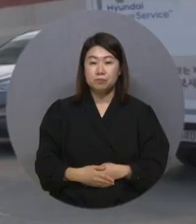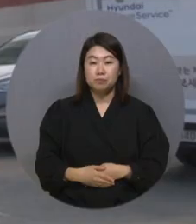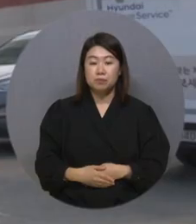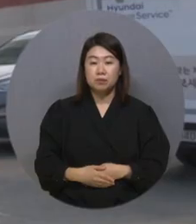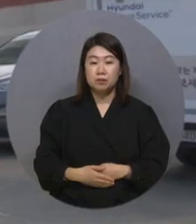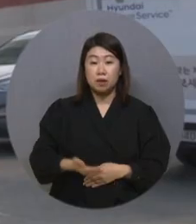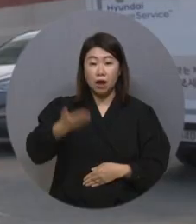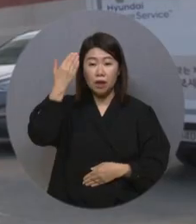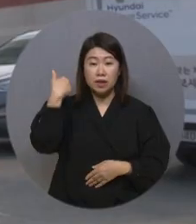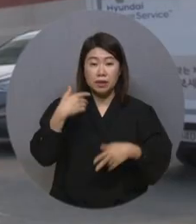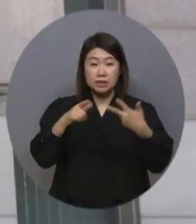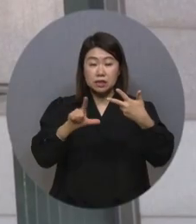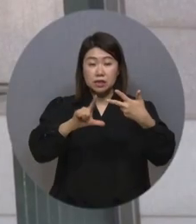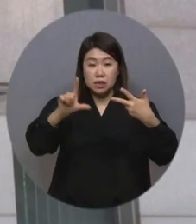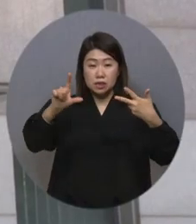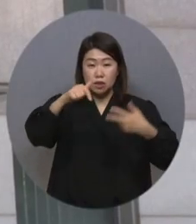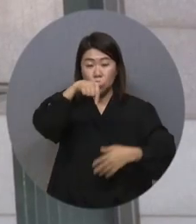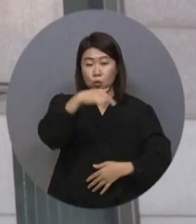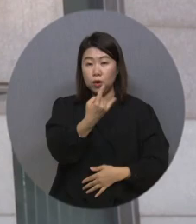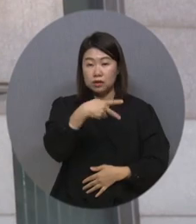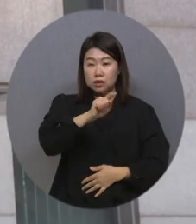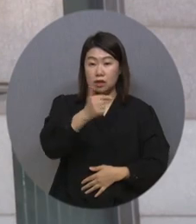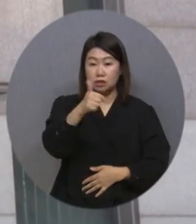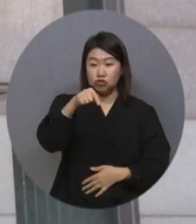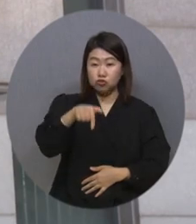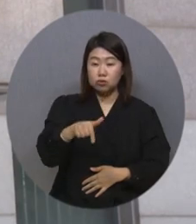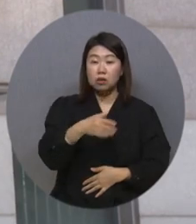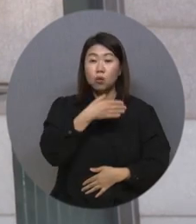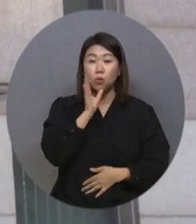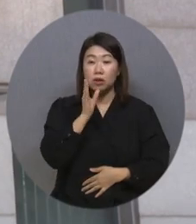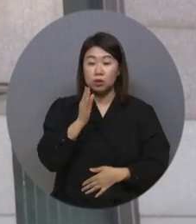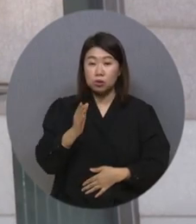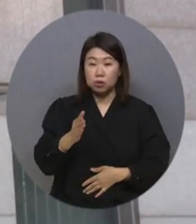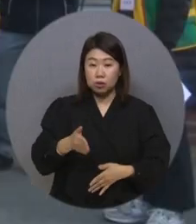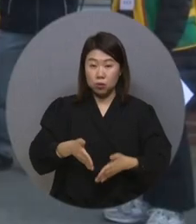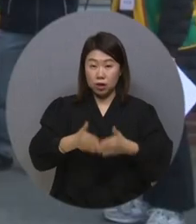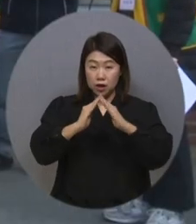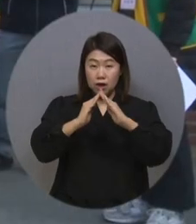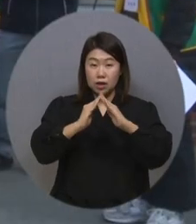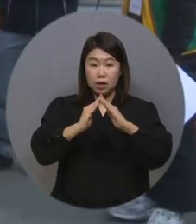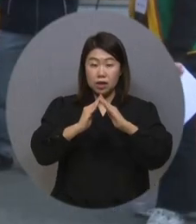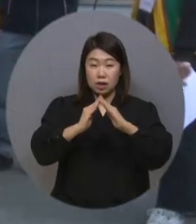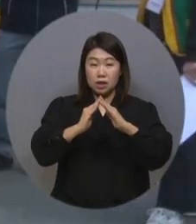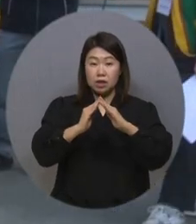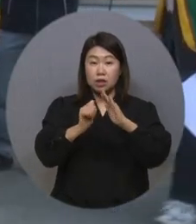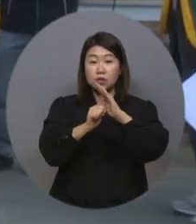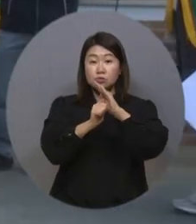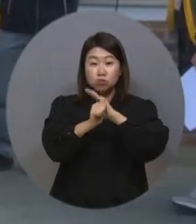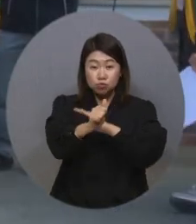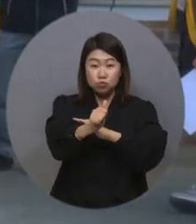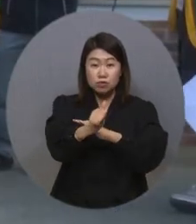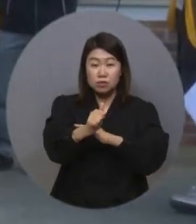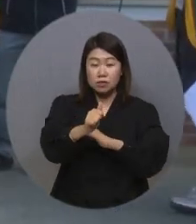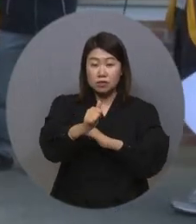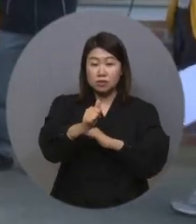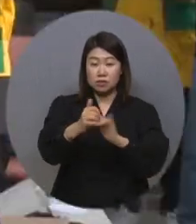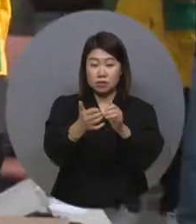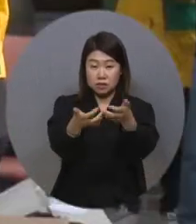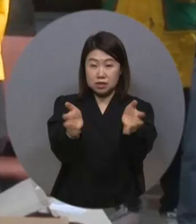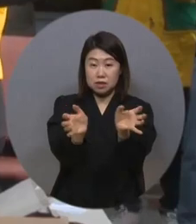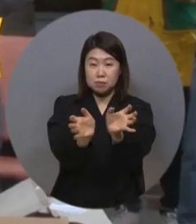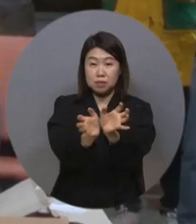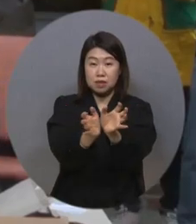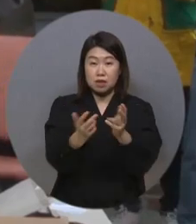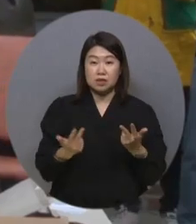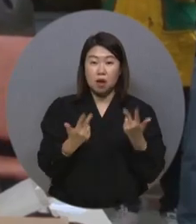지난 7일 충북 괴산군 청청문 소재 노인회관에서 사단법인 한국기능선수회 충북지회 주관으로 열리는